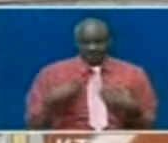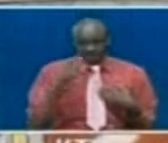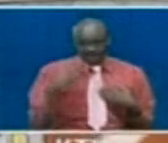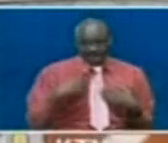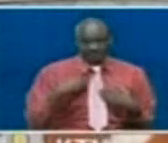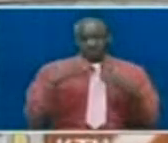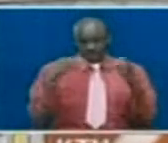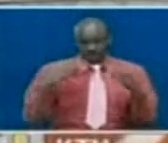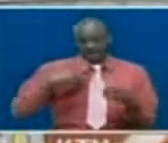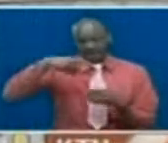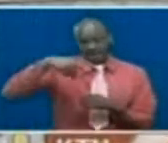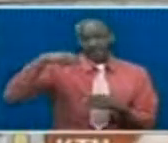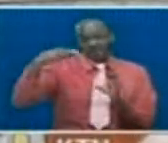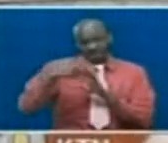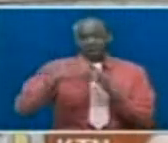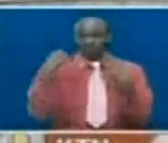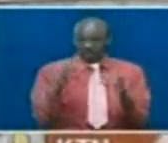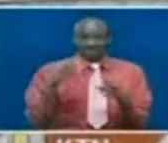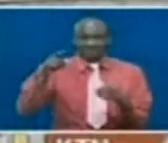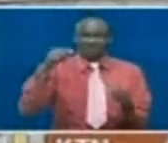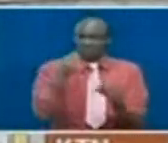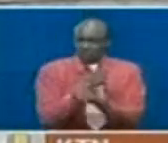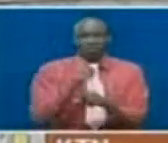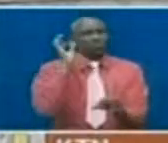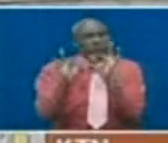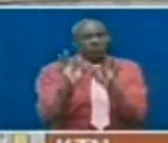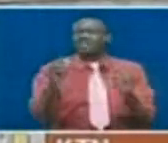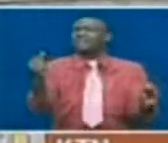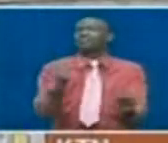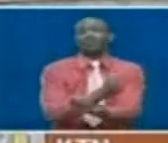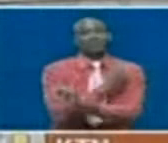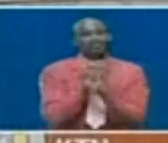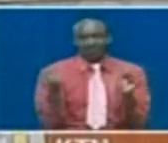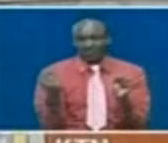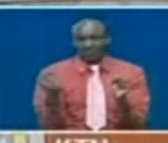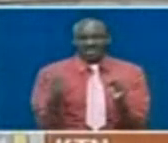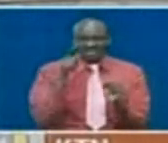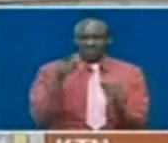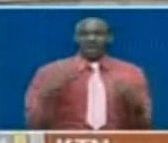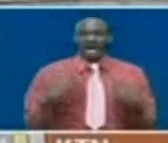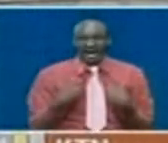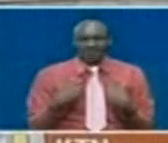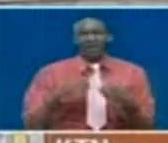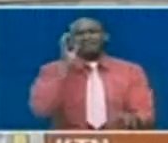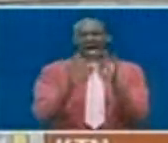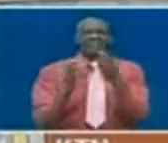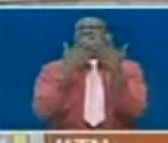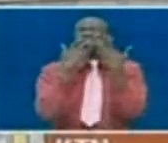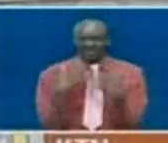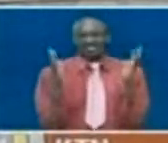waste ya petroleum. That's why haiwezi kwanza ikachomeka. It is already been burned to the